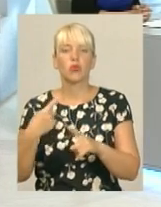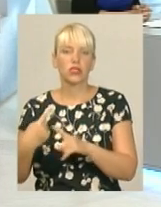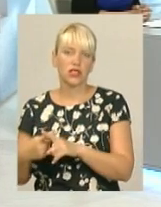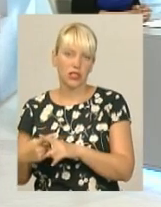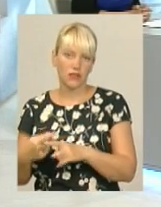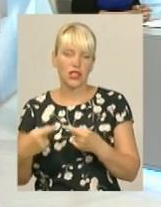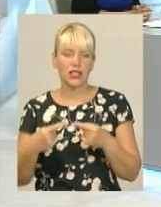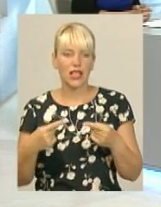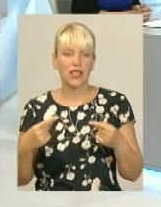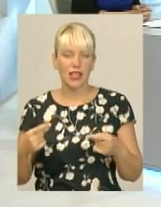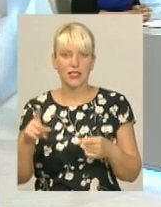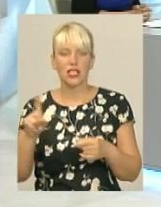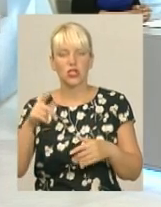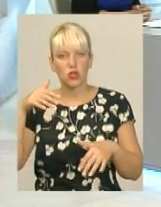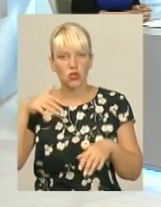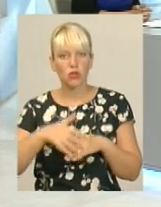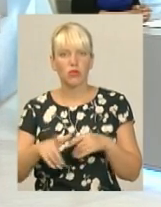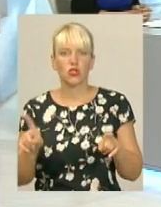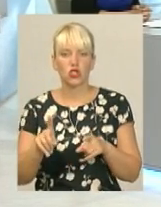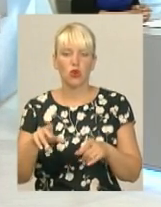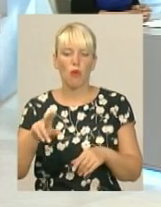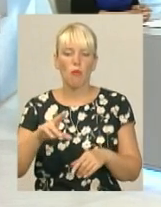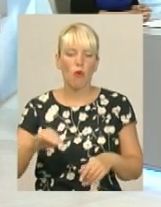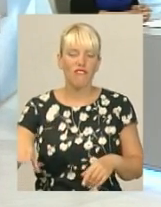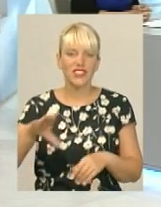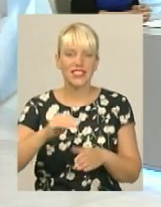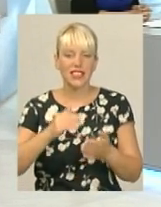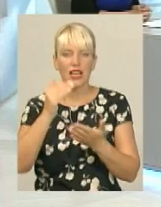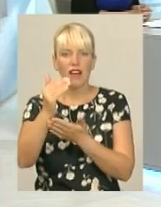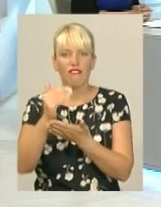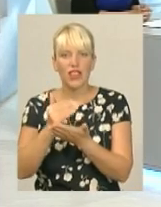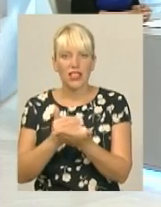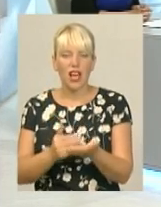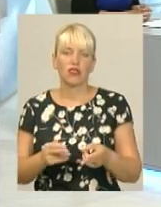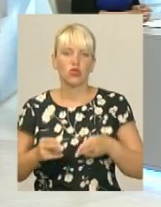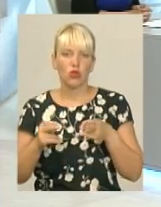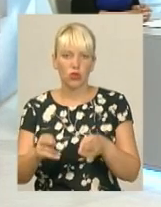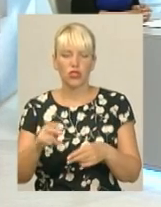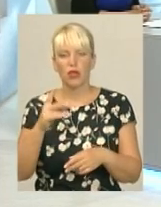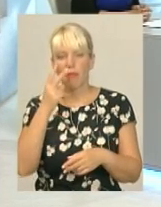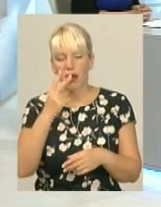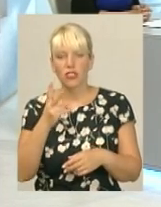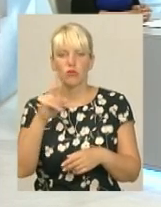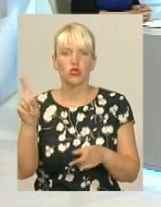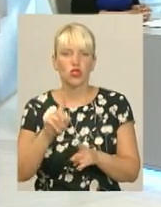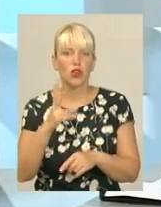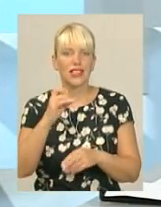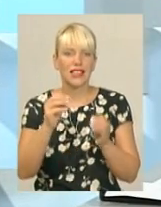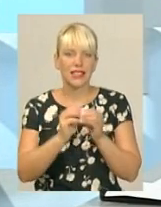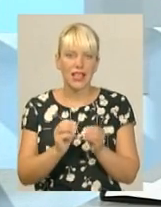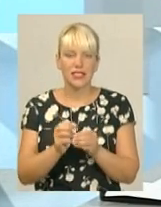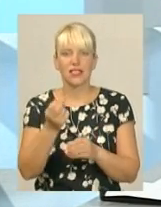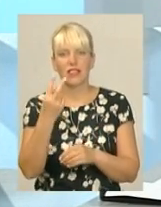тенденції в статистиці? Зрозуміло, що майже по всіх видах злочину в структурі ми бачимо, що на 10, на 12, на 13, на